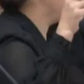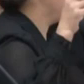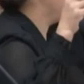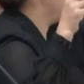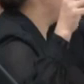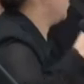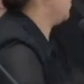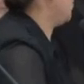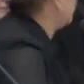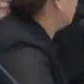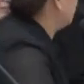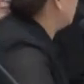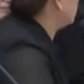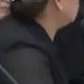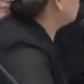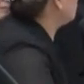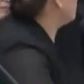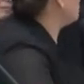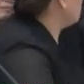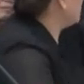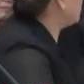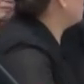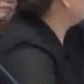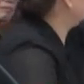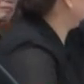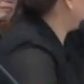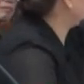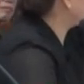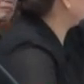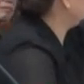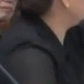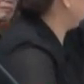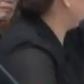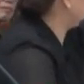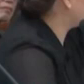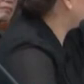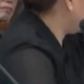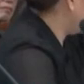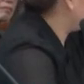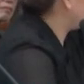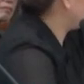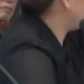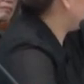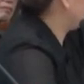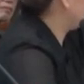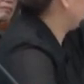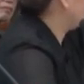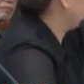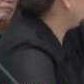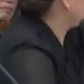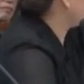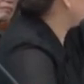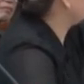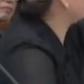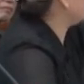si Angie Bautista. Luluto. Sino nakasakay sa truck? Yung buong pamilya po niya. Yung kamag-anak doon sa garbage truck. Sa last well-known address po. Garbage